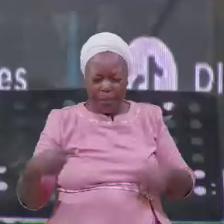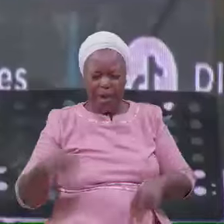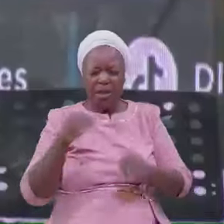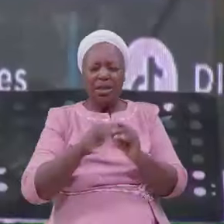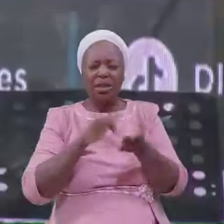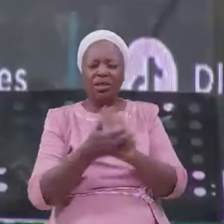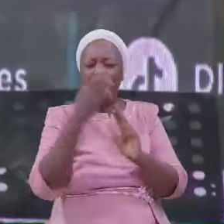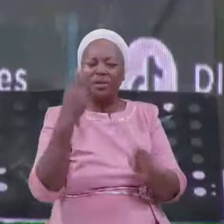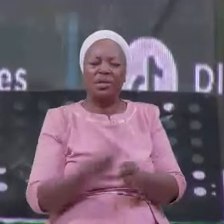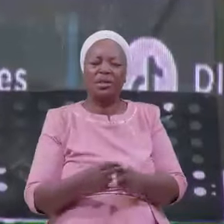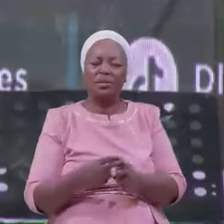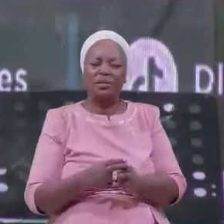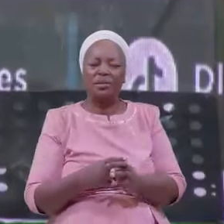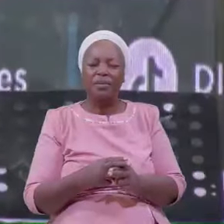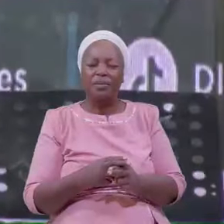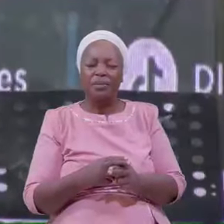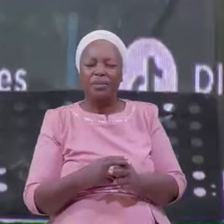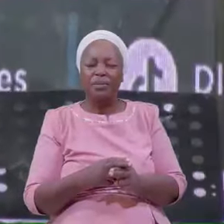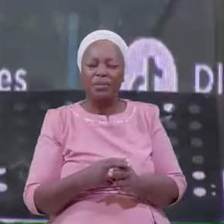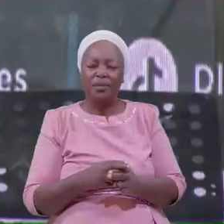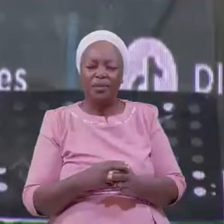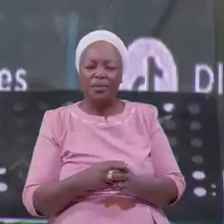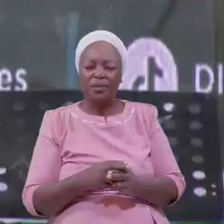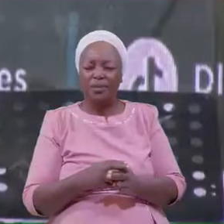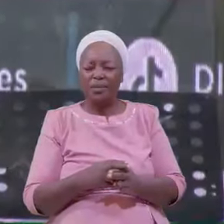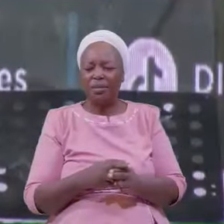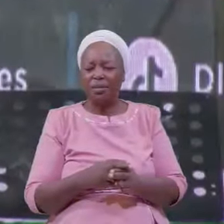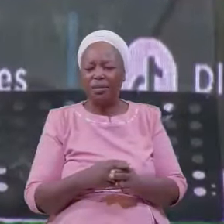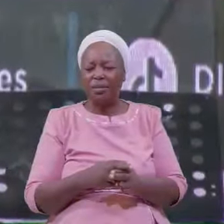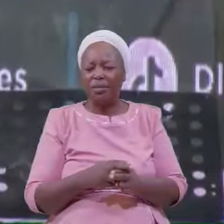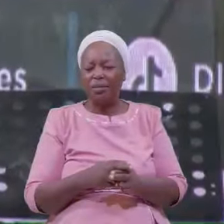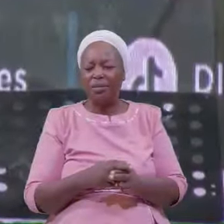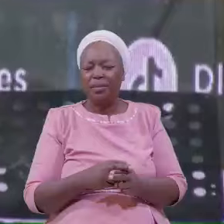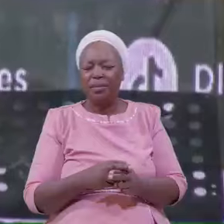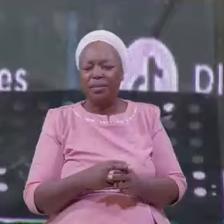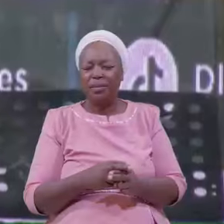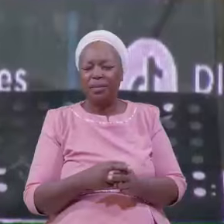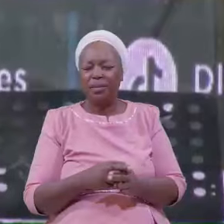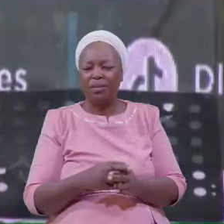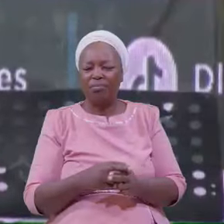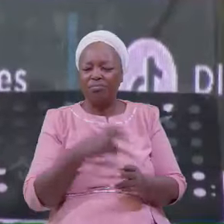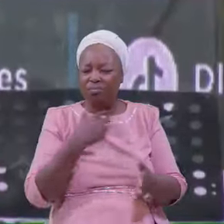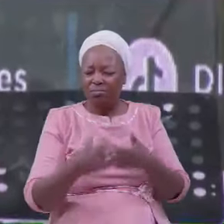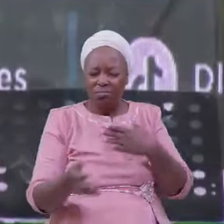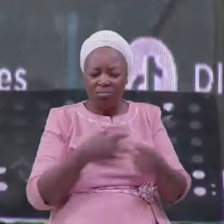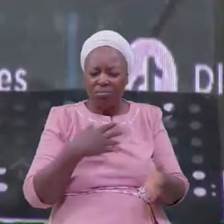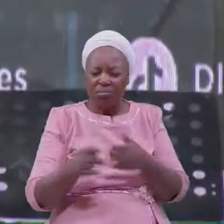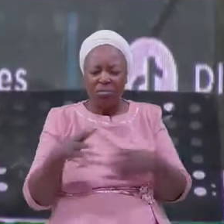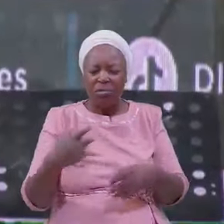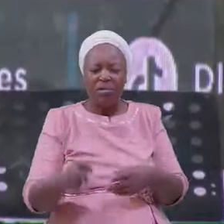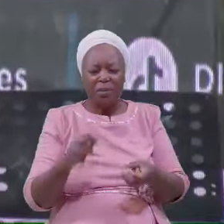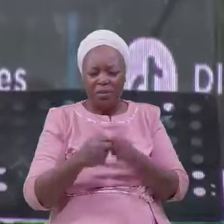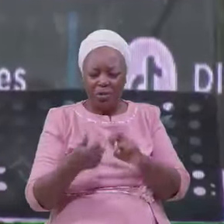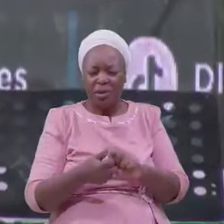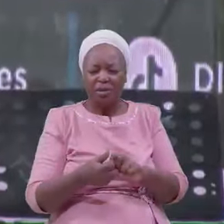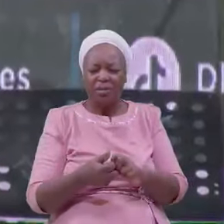Panginoong Hesukristo ang lahat ng karamdaman. Whatever the problem is, anumang suliranin,